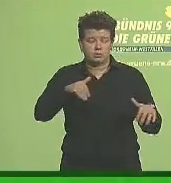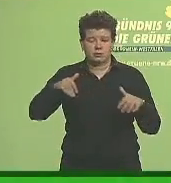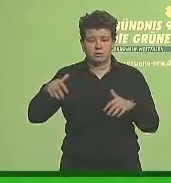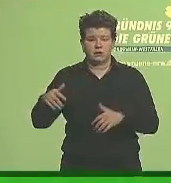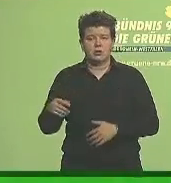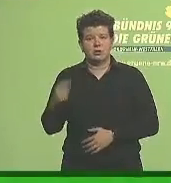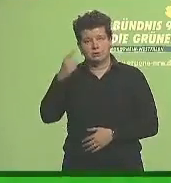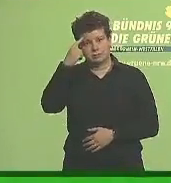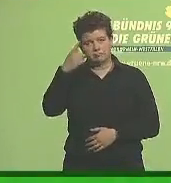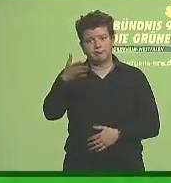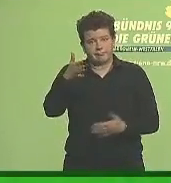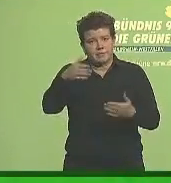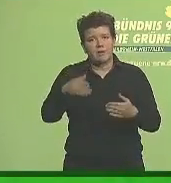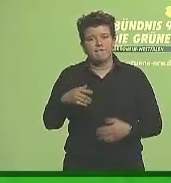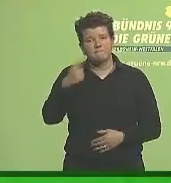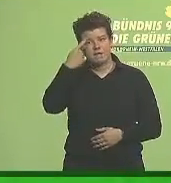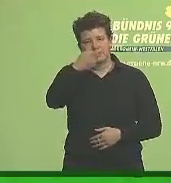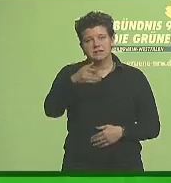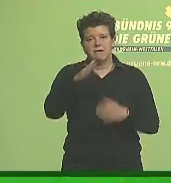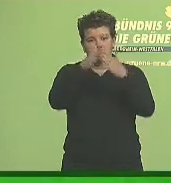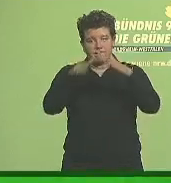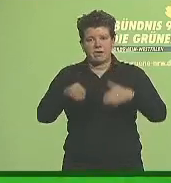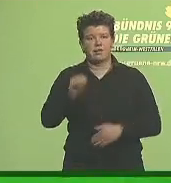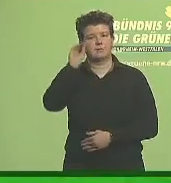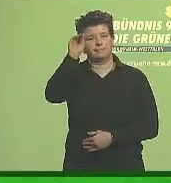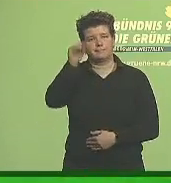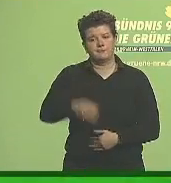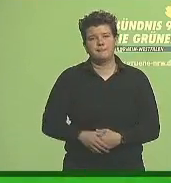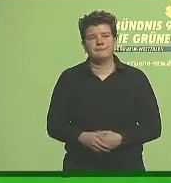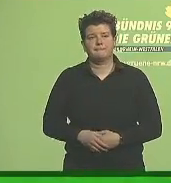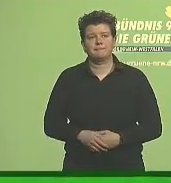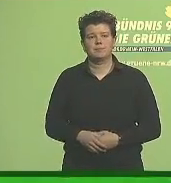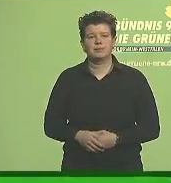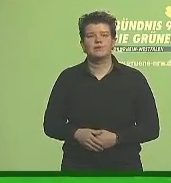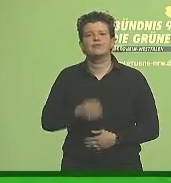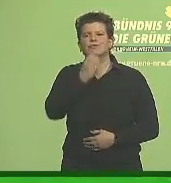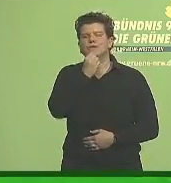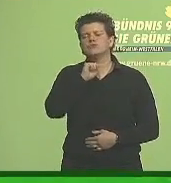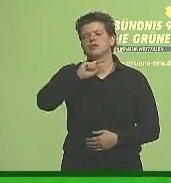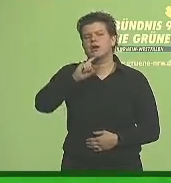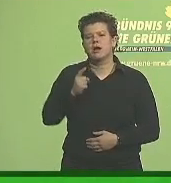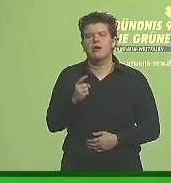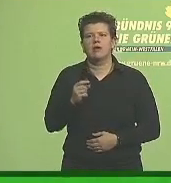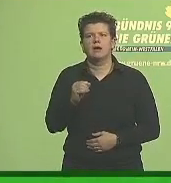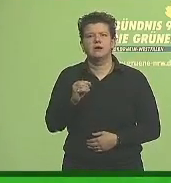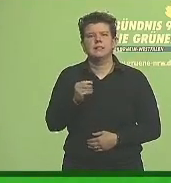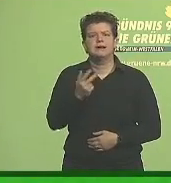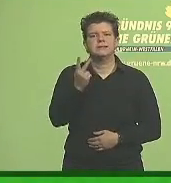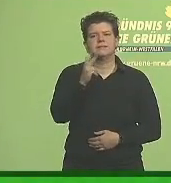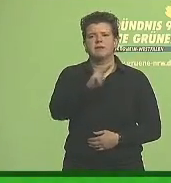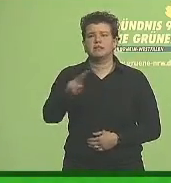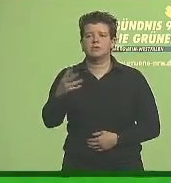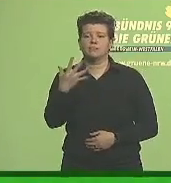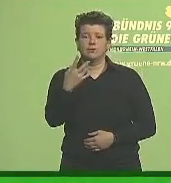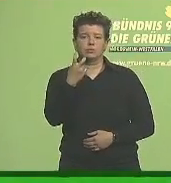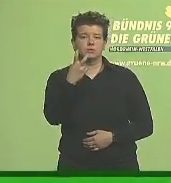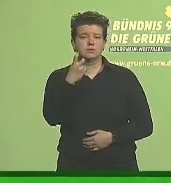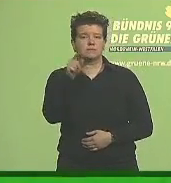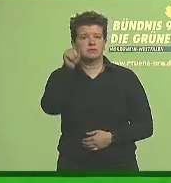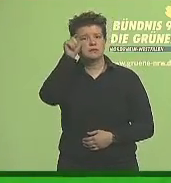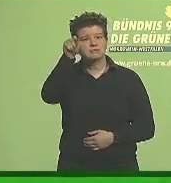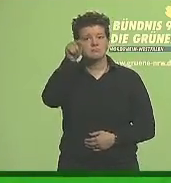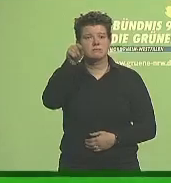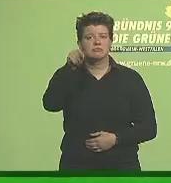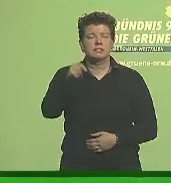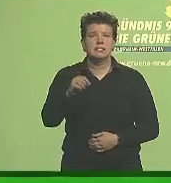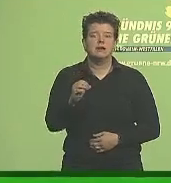aufschreiben, was wir alles wünschen wollen. Und ich würde mir das auch wünschen, ernsthaft, dass wir 2025 60% Erneuerbare im Netz haben, gar